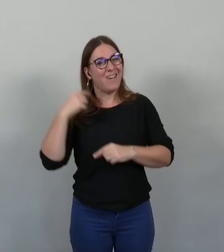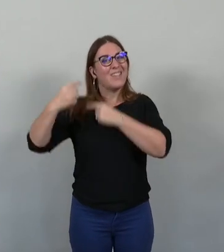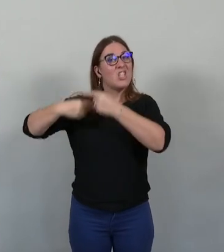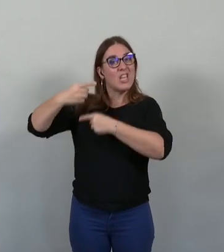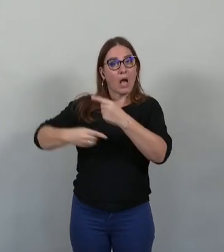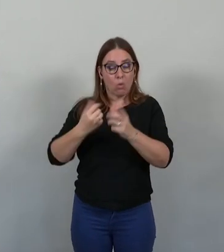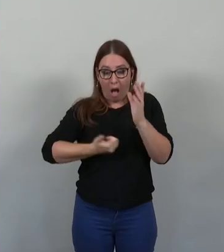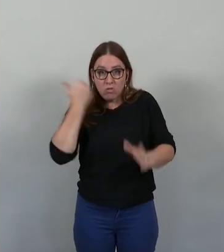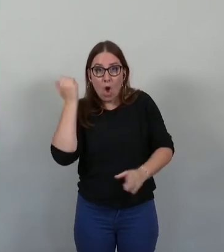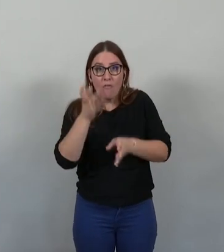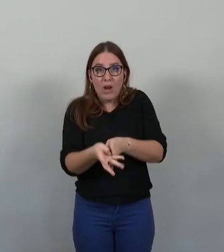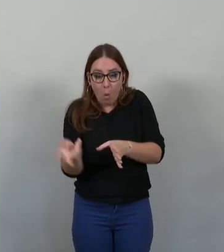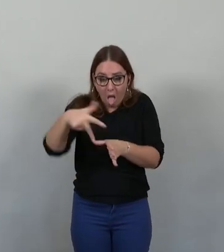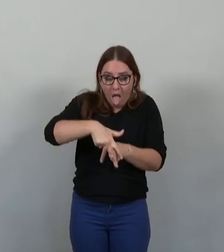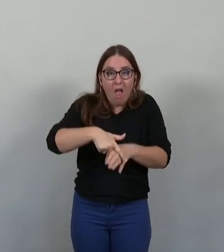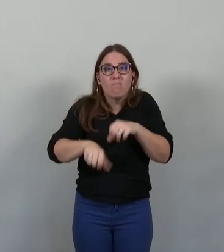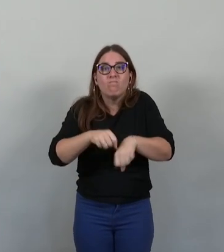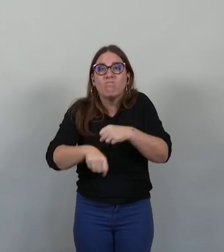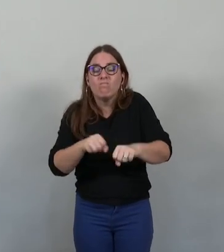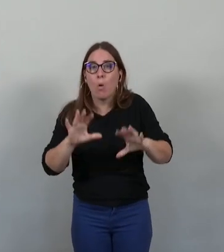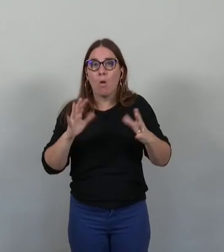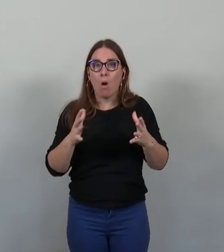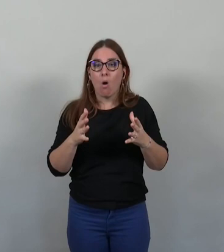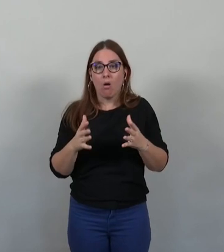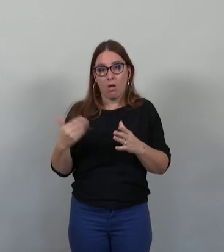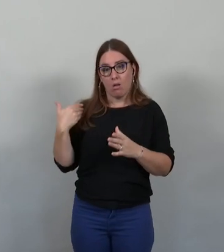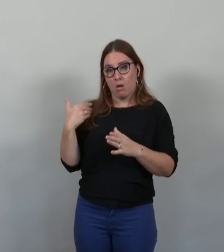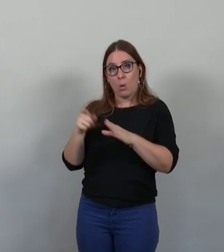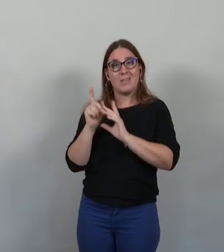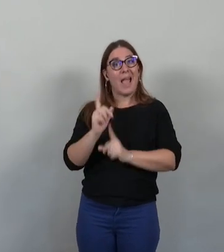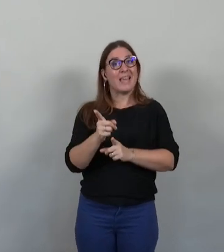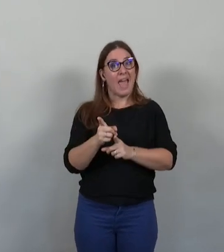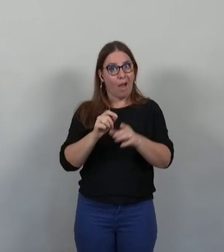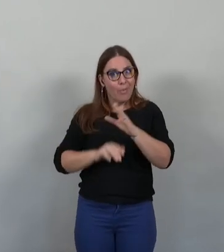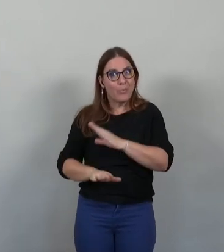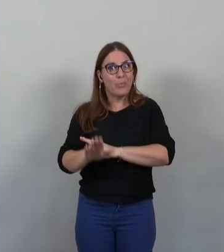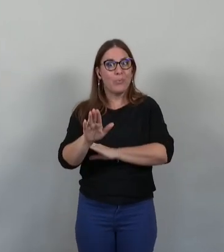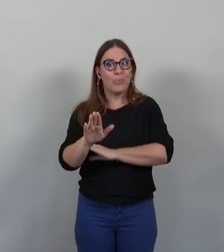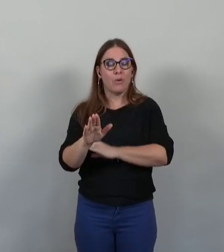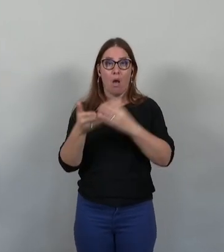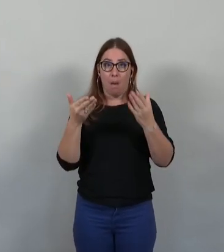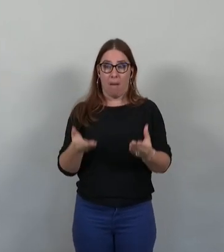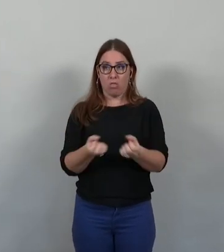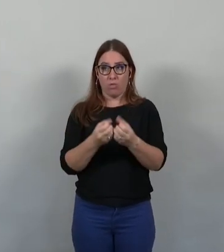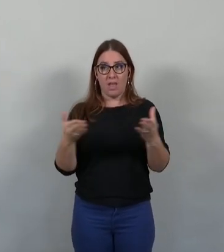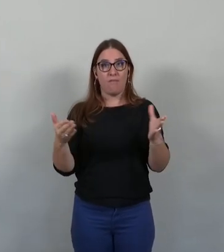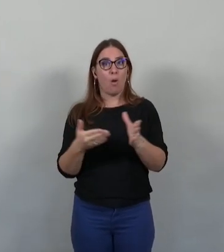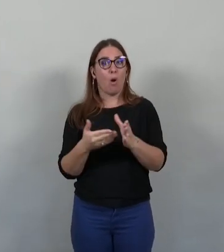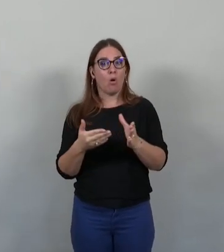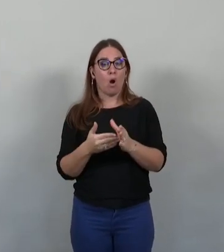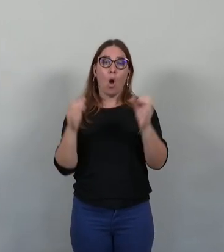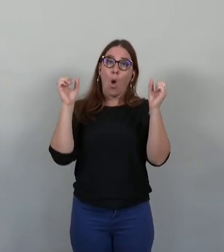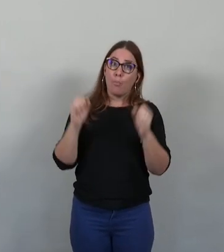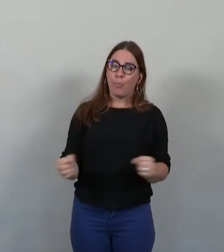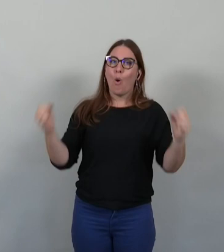vélo seul et avec le redémarrage de la pratique qui était très répandue après la guerre et qui se développe à nouveau on aurait pu penser au